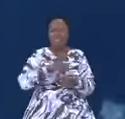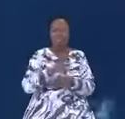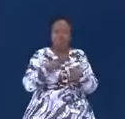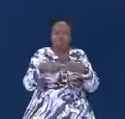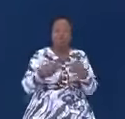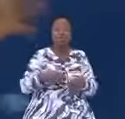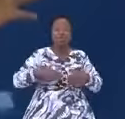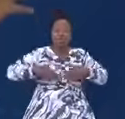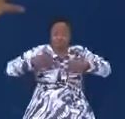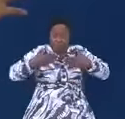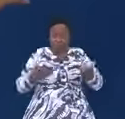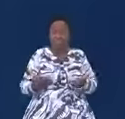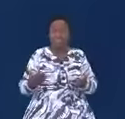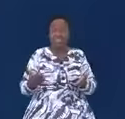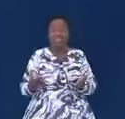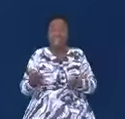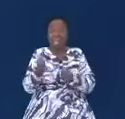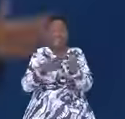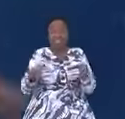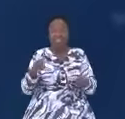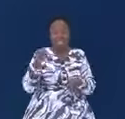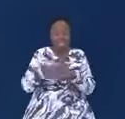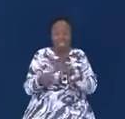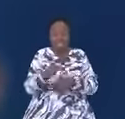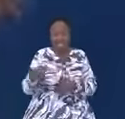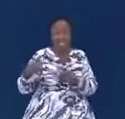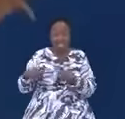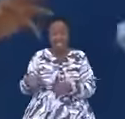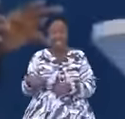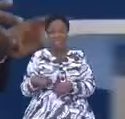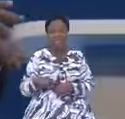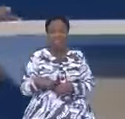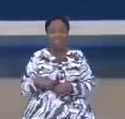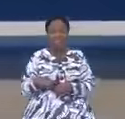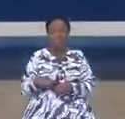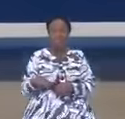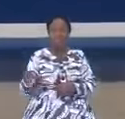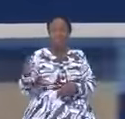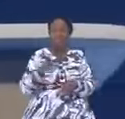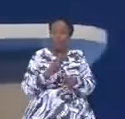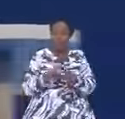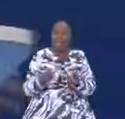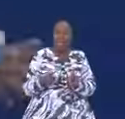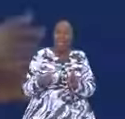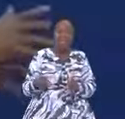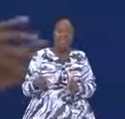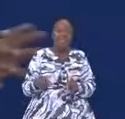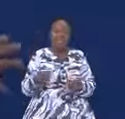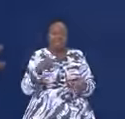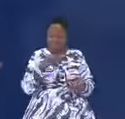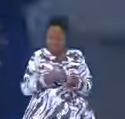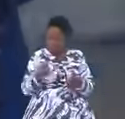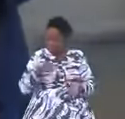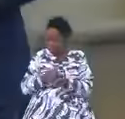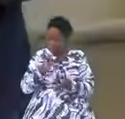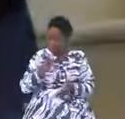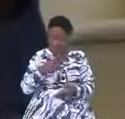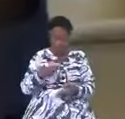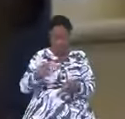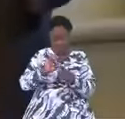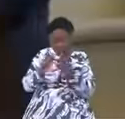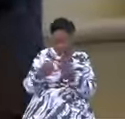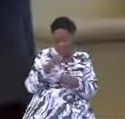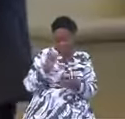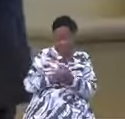et normalement mais c est l environnement ce qu'il voit est ce qu'il apprend des